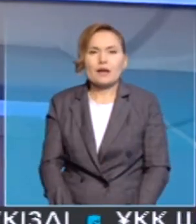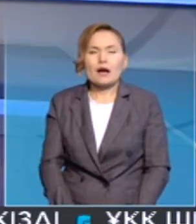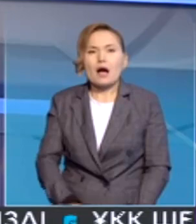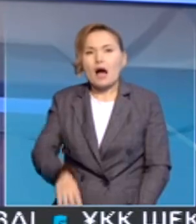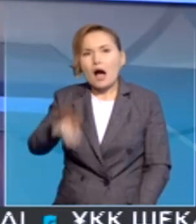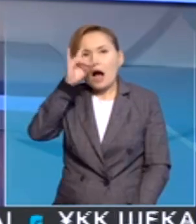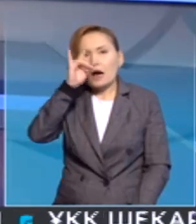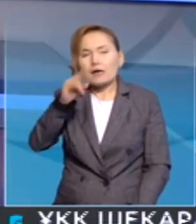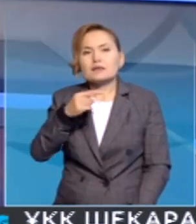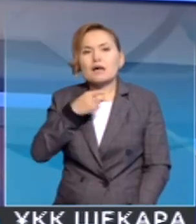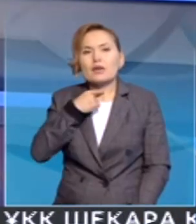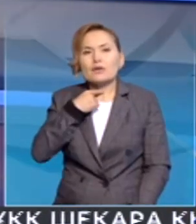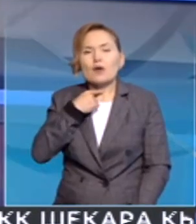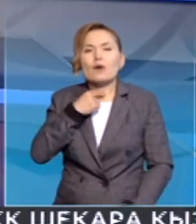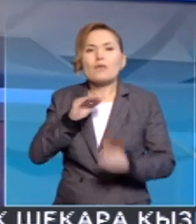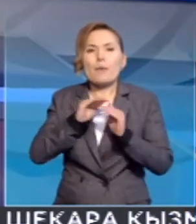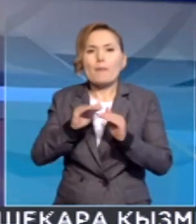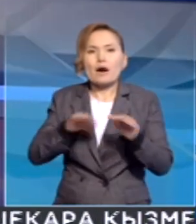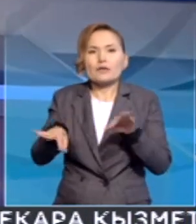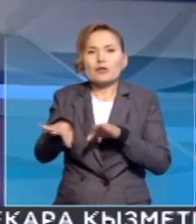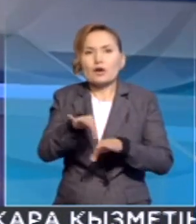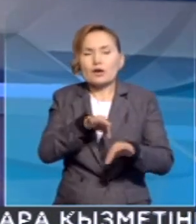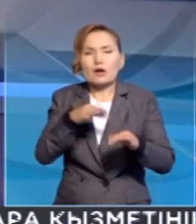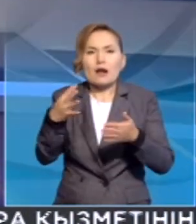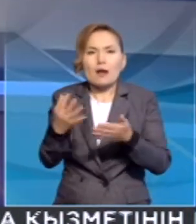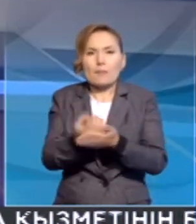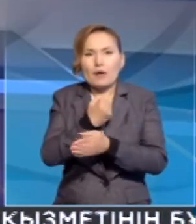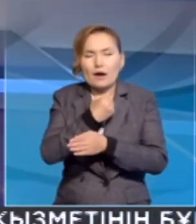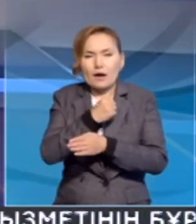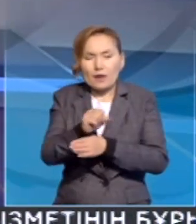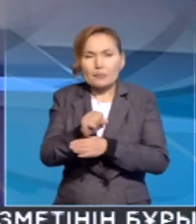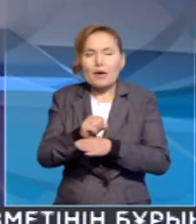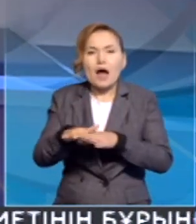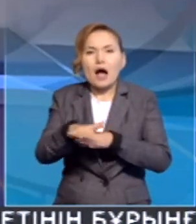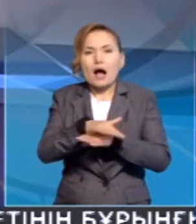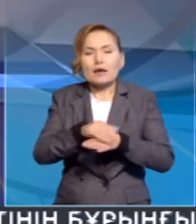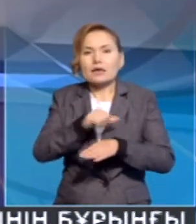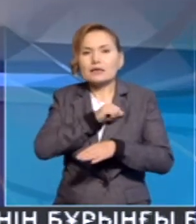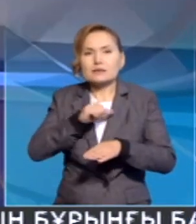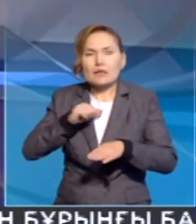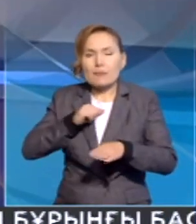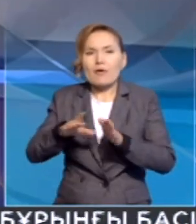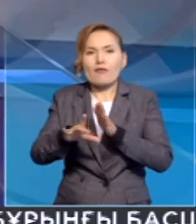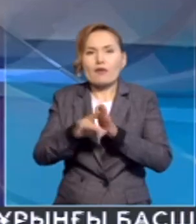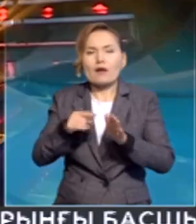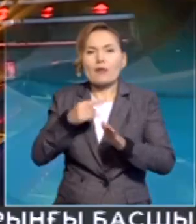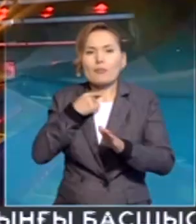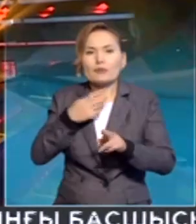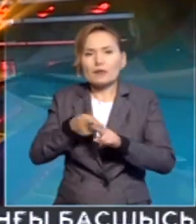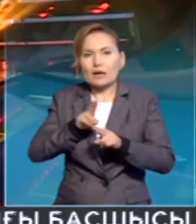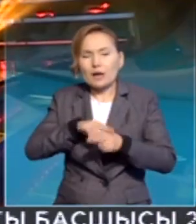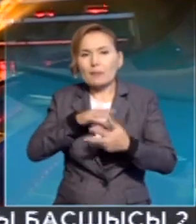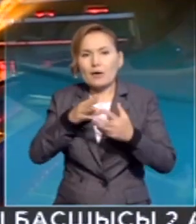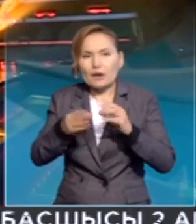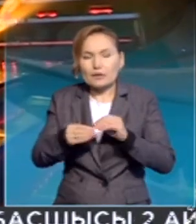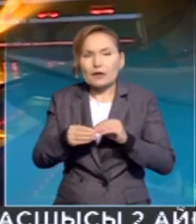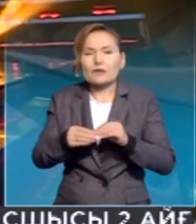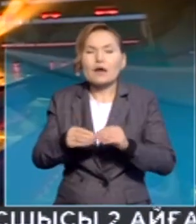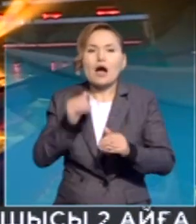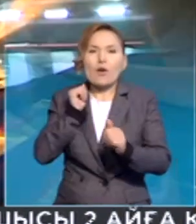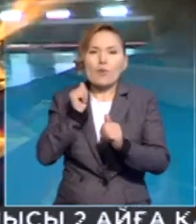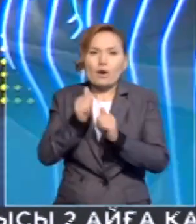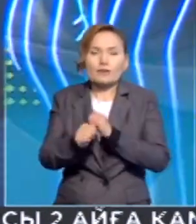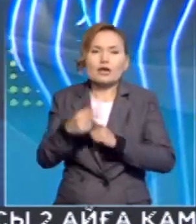Қазақстан дауысы балалар жобасының үздіктерін халық дауыс беру арқылы тікелей эфирде анықтайды. Бұған дейін көрмей, таңдау, жекпе-жек кезеңдерінен суырылып